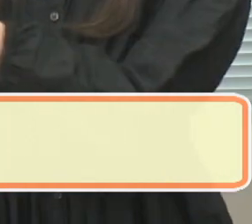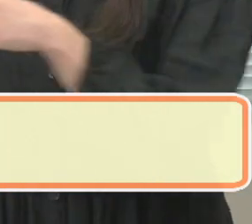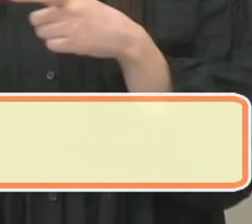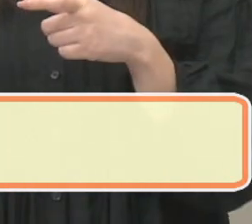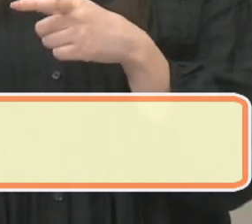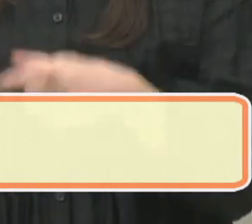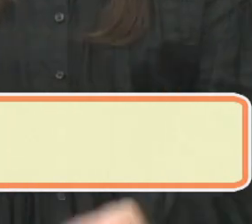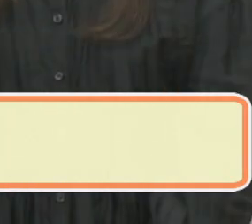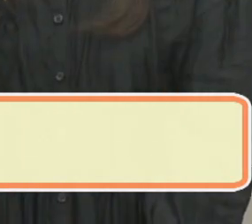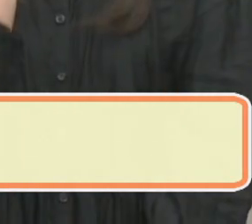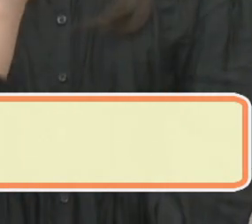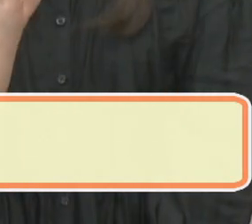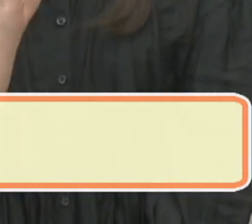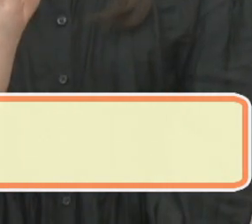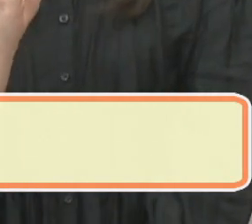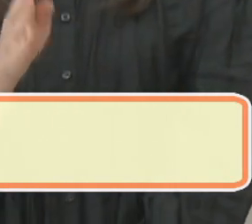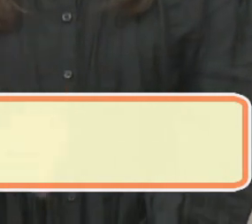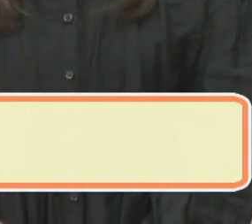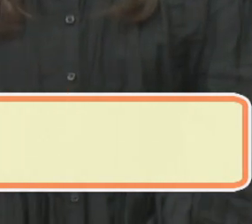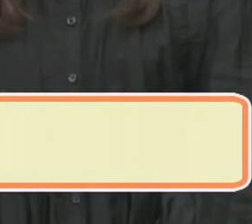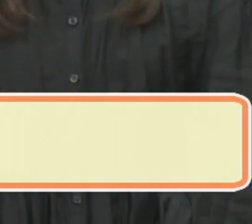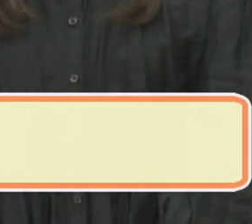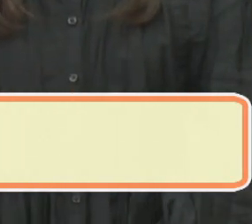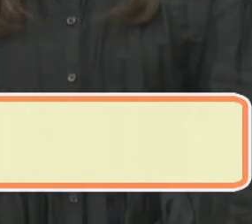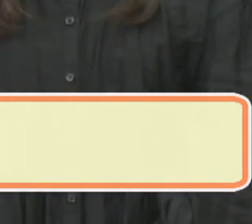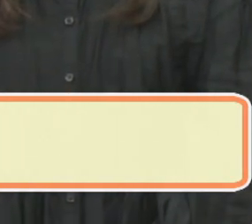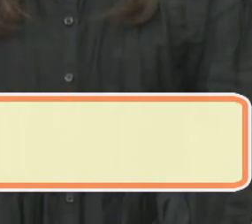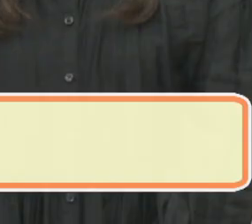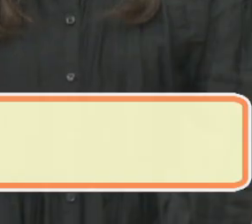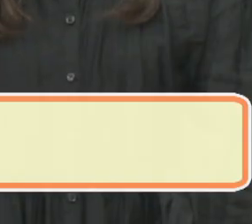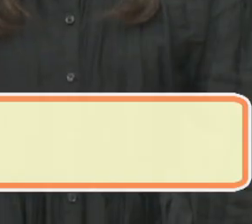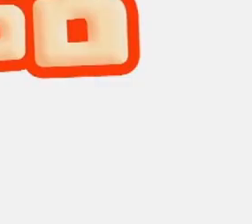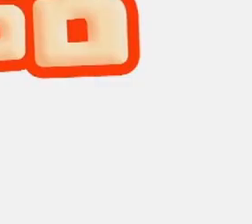リバリーを頼みます。